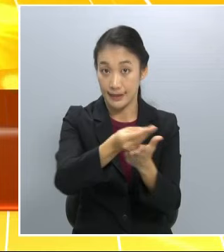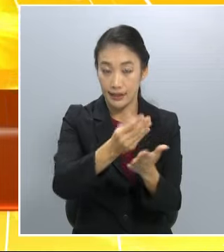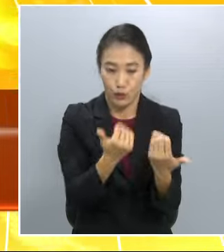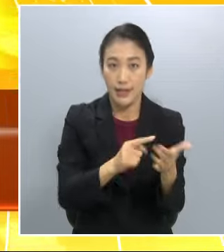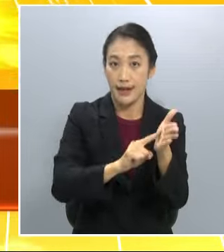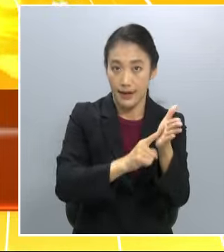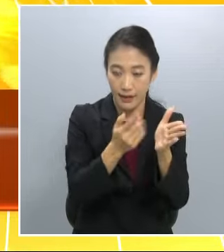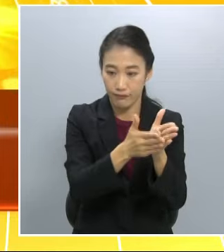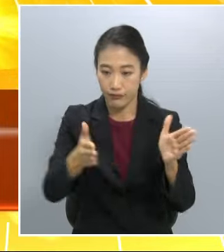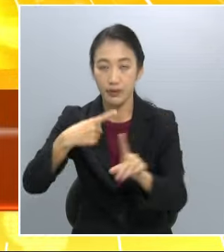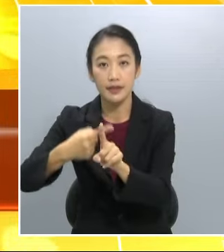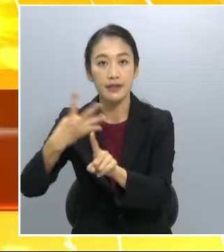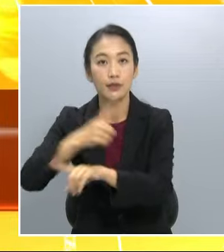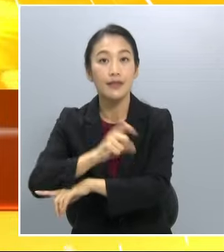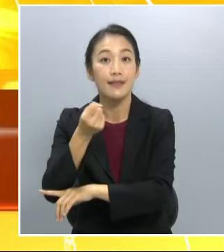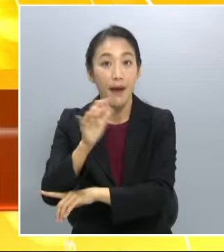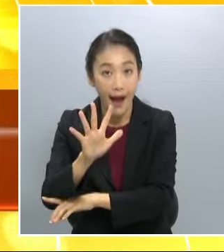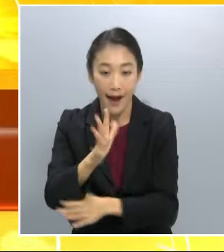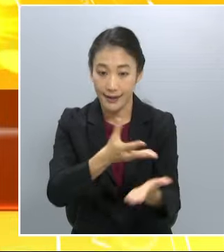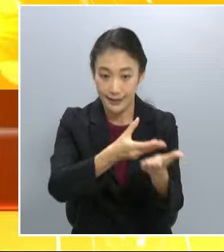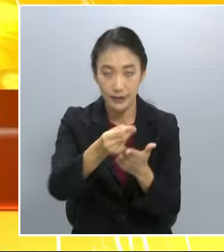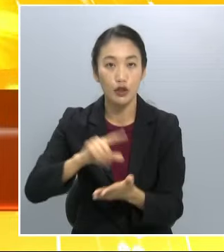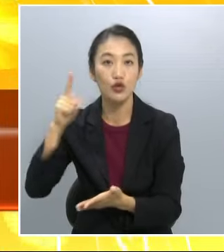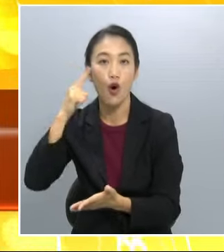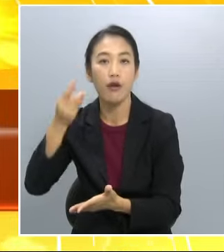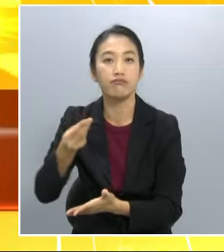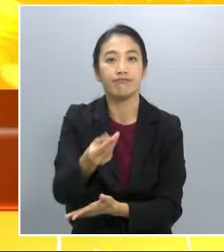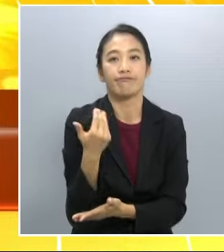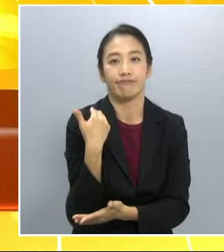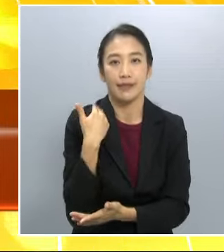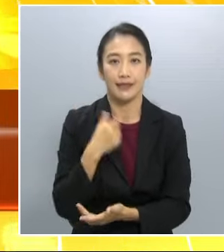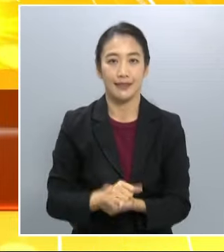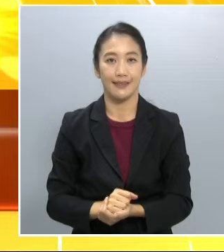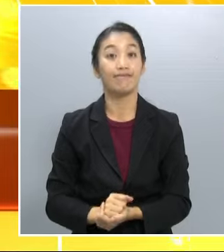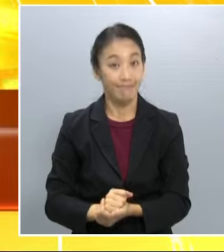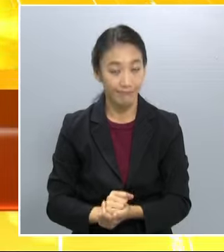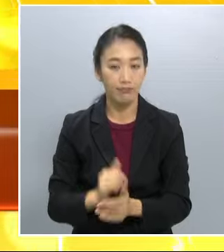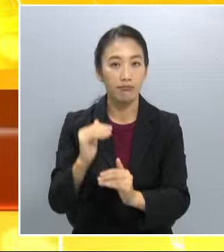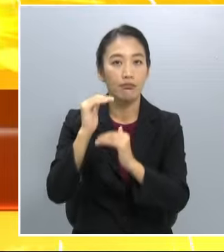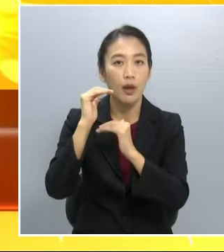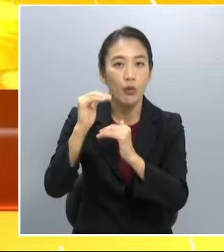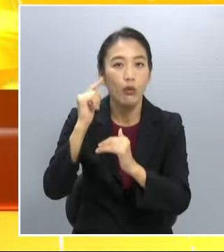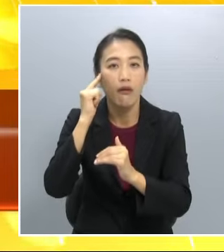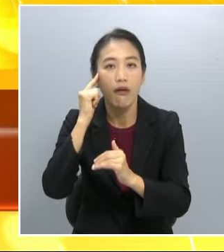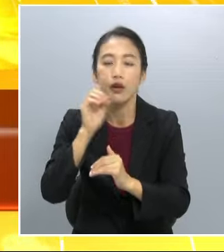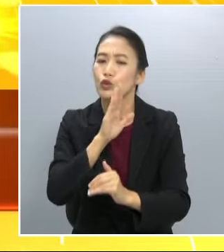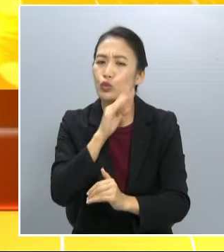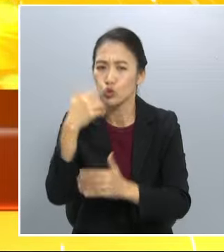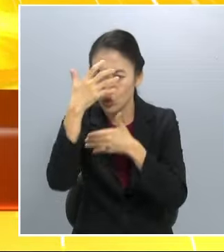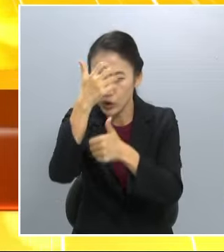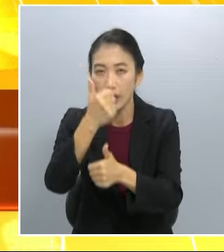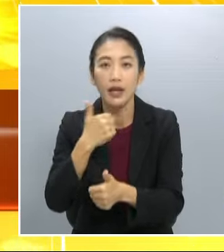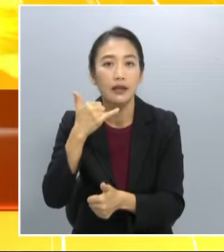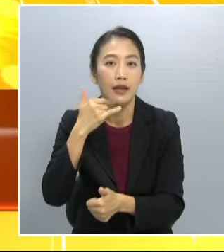นี้สิทธิ์มีจำนวนจำกัดด้วยอ้าท่านที่สนใจก็ติดต่อได้ที่ร้านค้าตัวแทนจำหน่ายทั่วประเทศค่ะหรือสอบถามราย